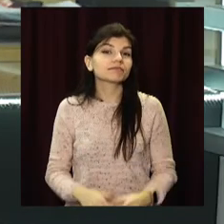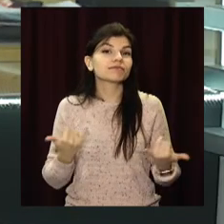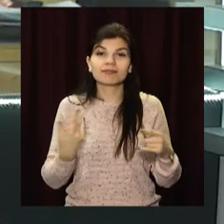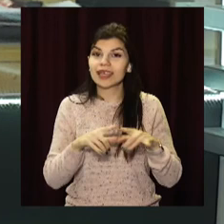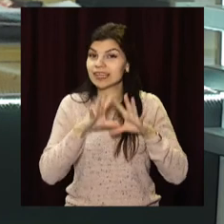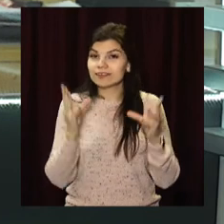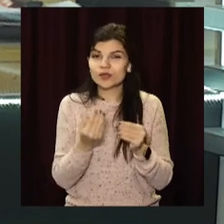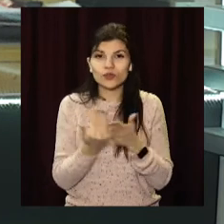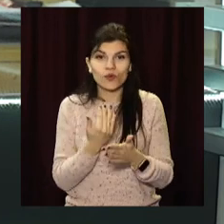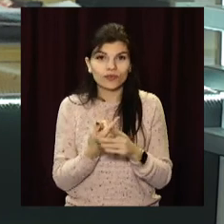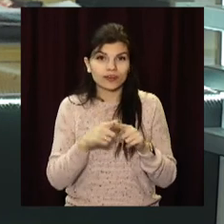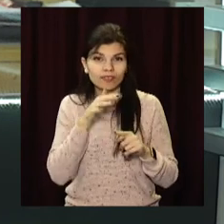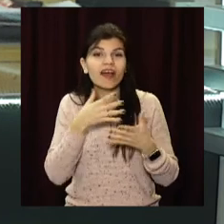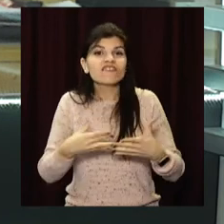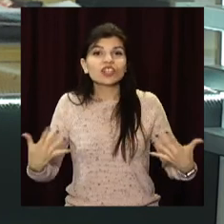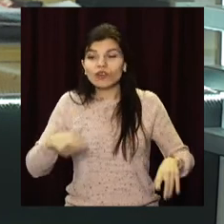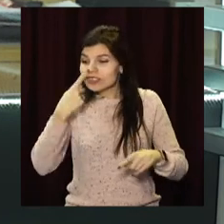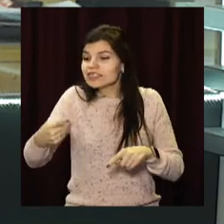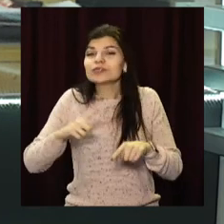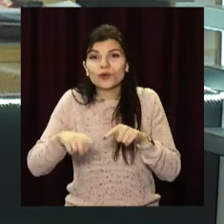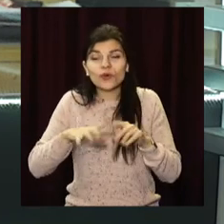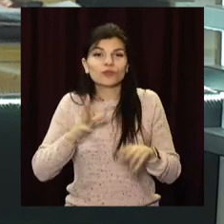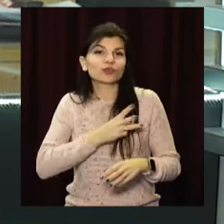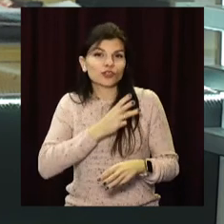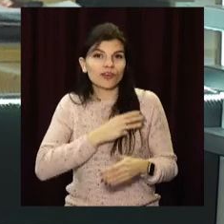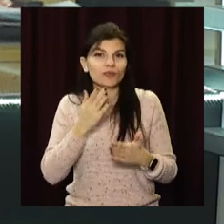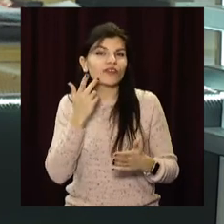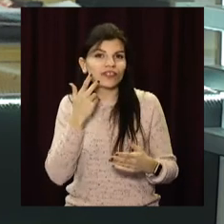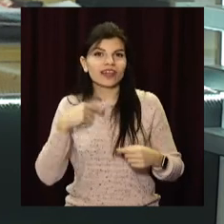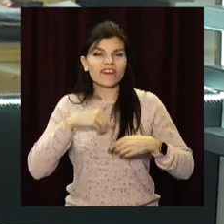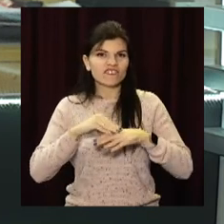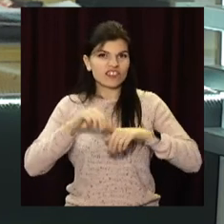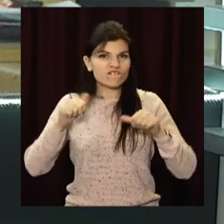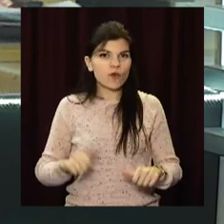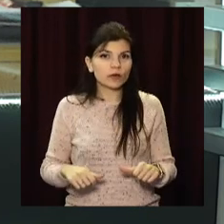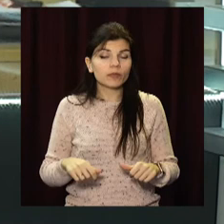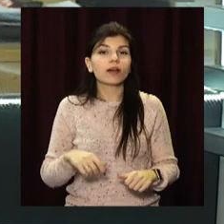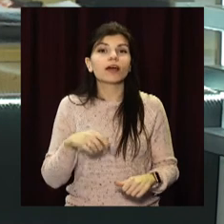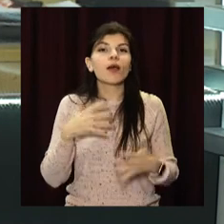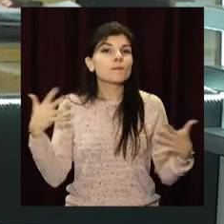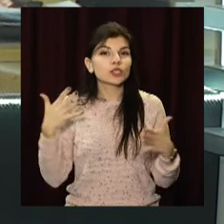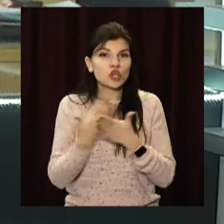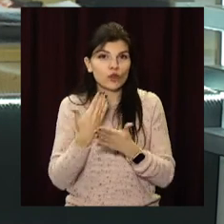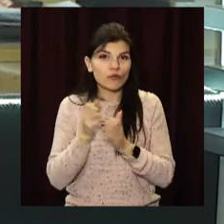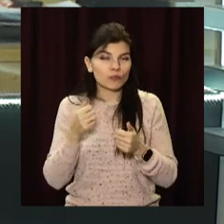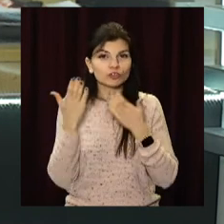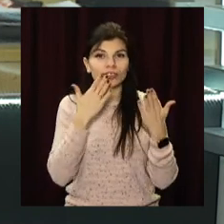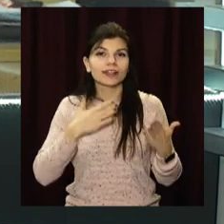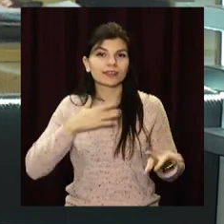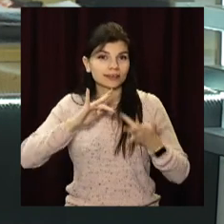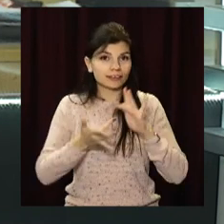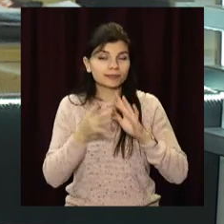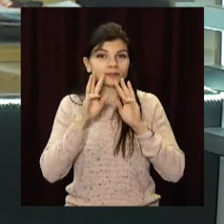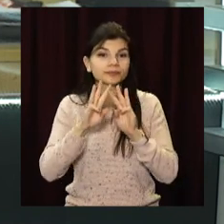всі новини на цю годину. Весна вже не за горами, тому і вам бажаємо бути у гарній фізичній формі. Більше новин ви зможете прочитати на нашому